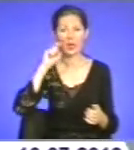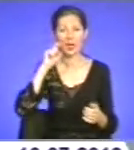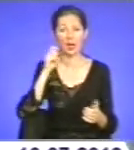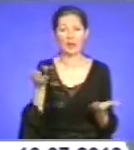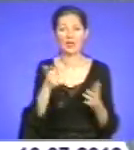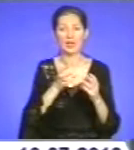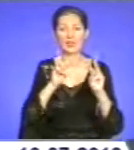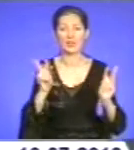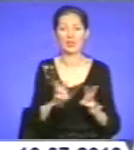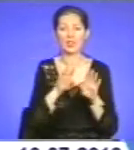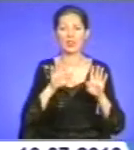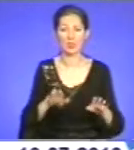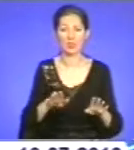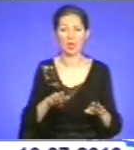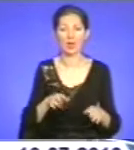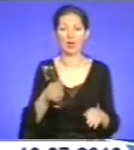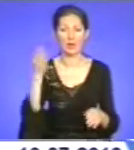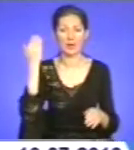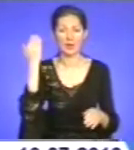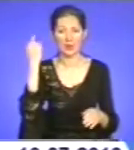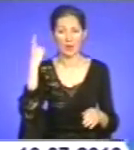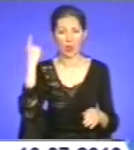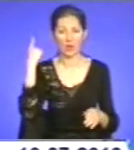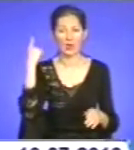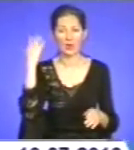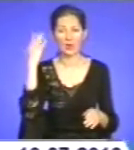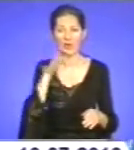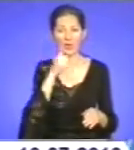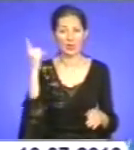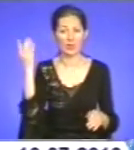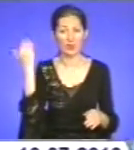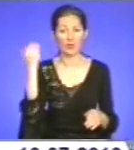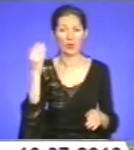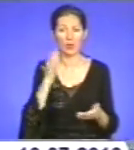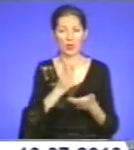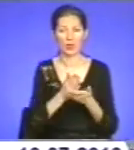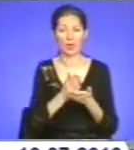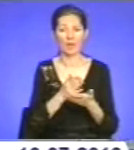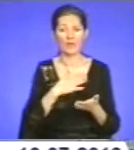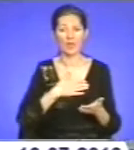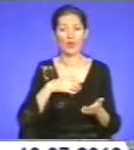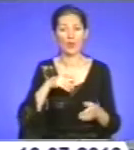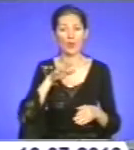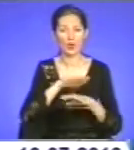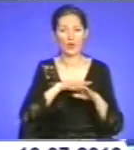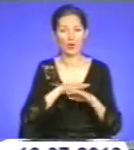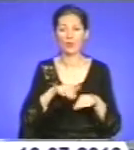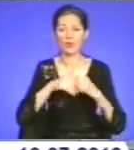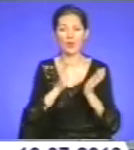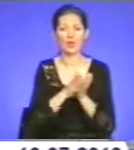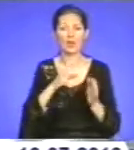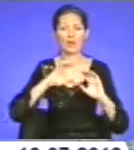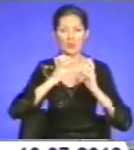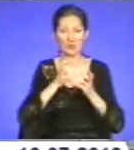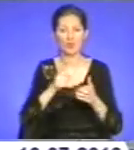святі місця, це з покон віків заведено в нашому народі і взагалі в світі, щоб ходити. Що для вас означає,